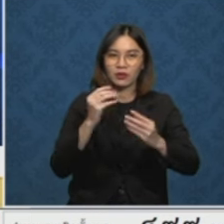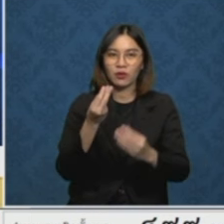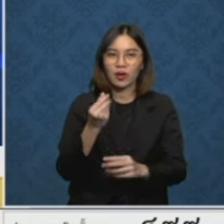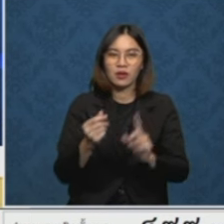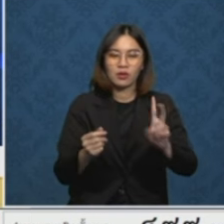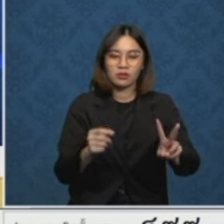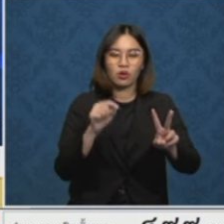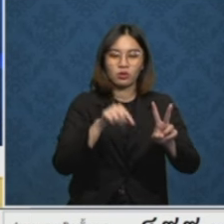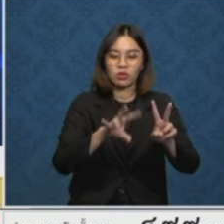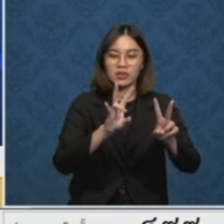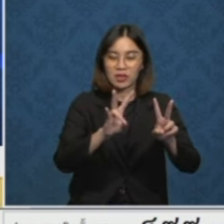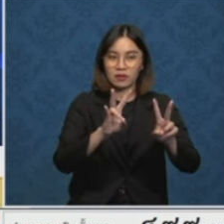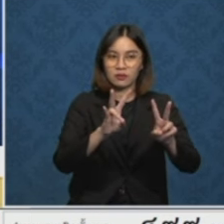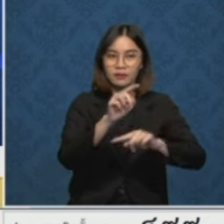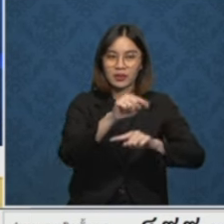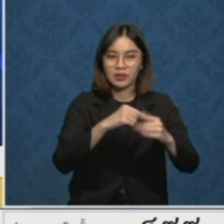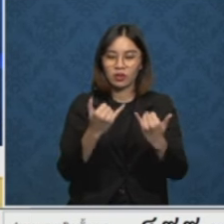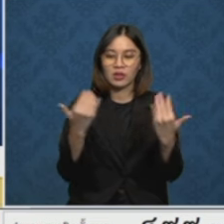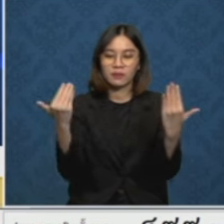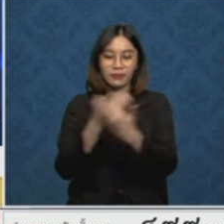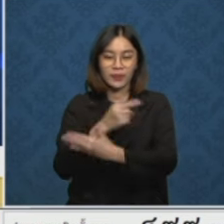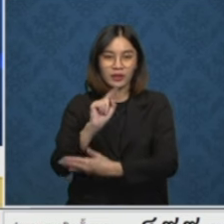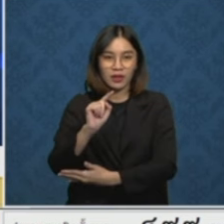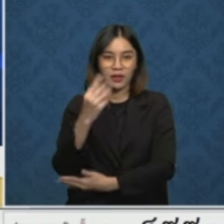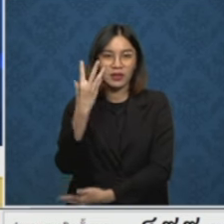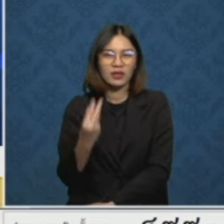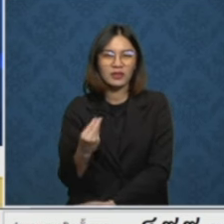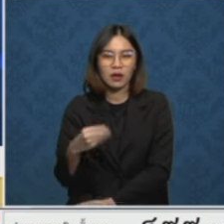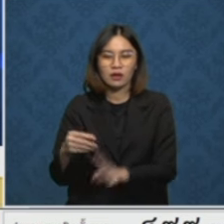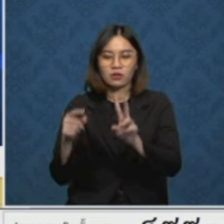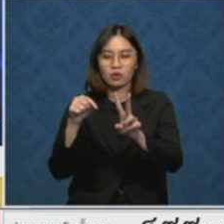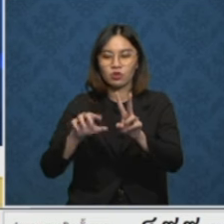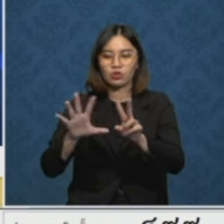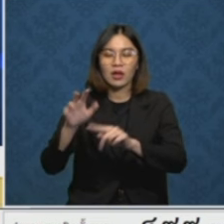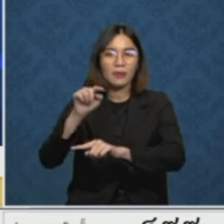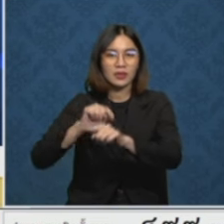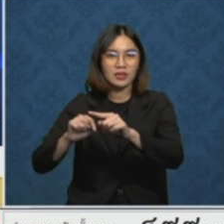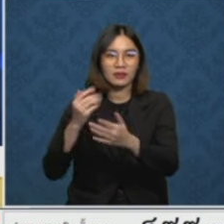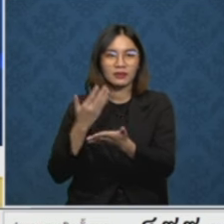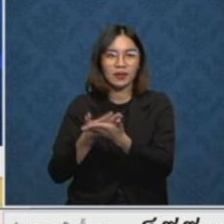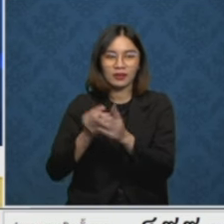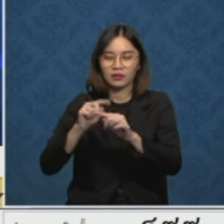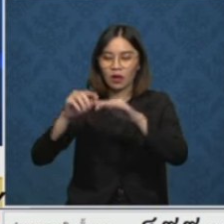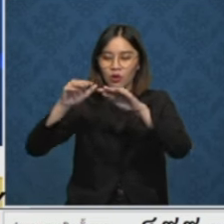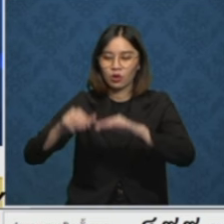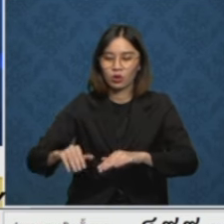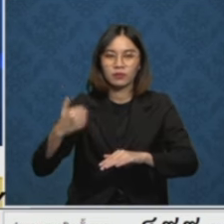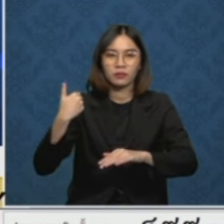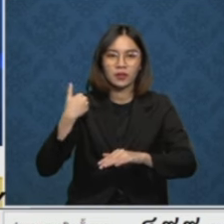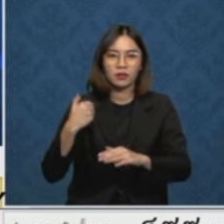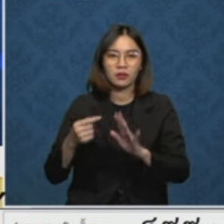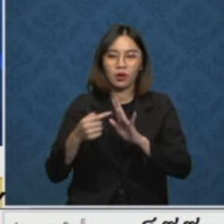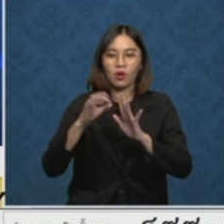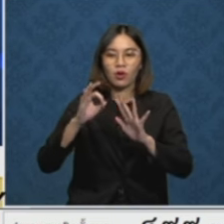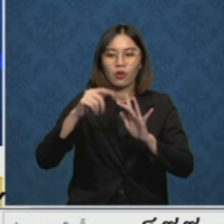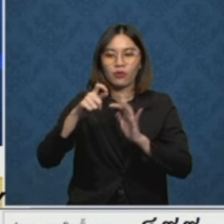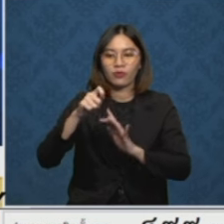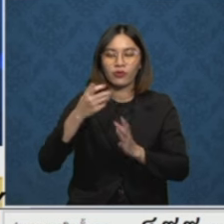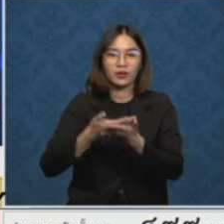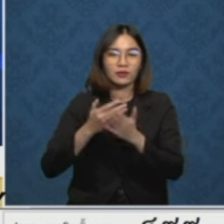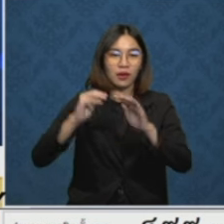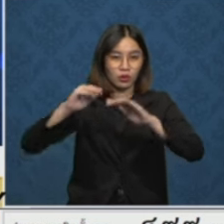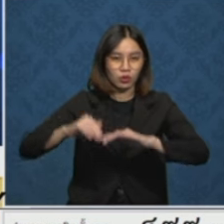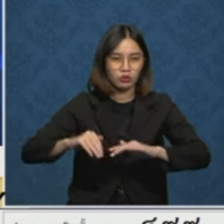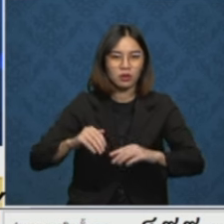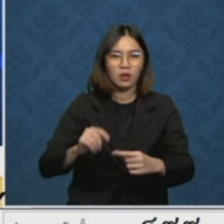ประมาณ 2.7 ตอนนี้ก็เปลี่ยนมาอยู่ที่เหลืออยู่แค่ 2.5 เงินเฟ้อก็ลดลงอะไรต่างๆแ